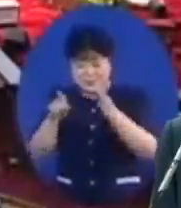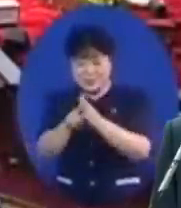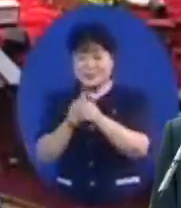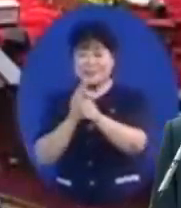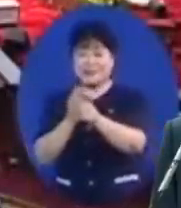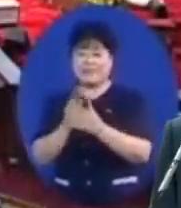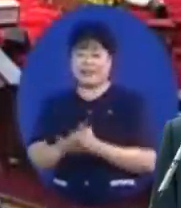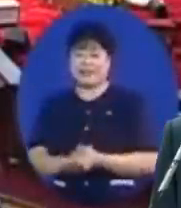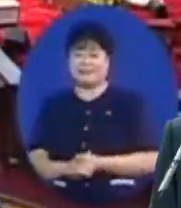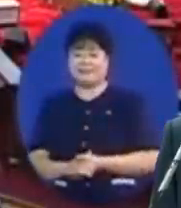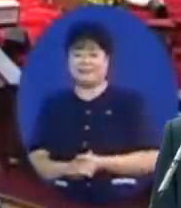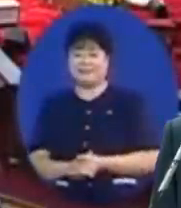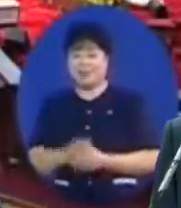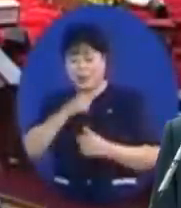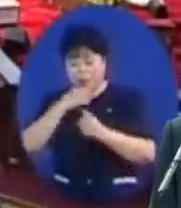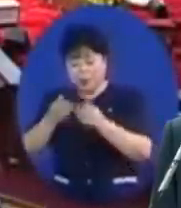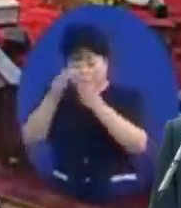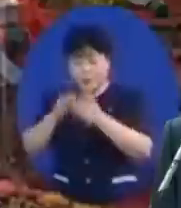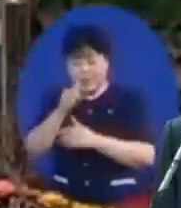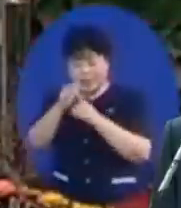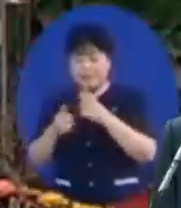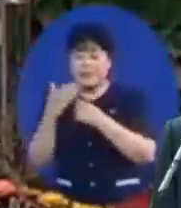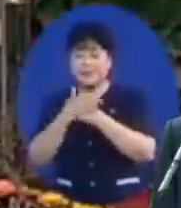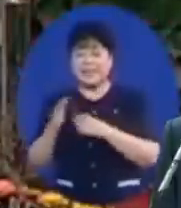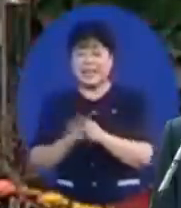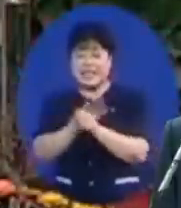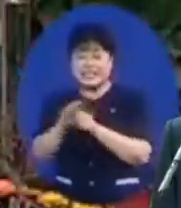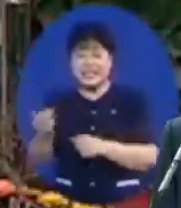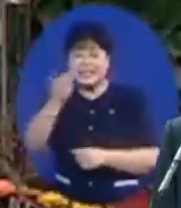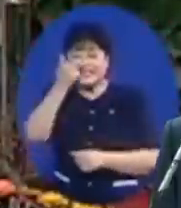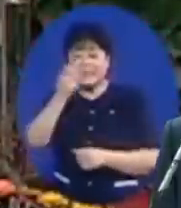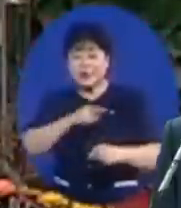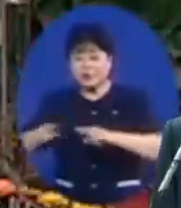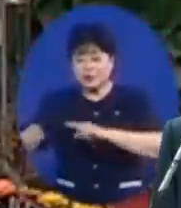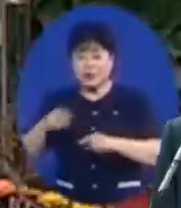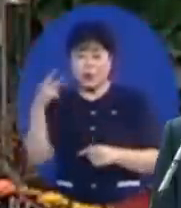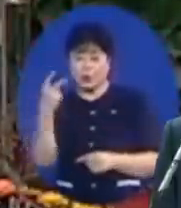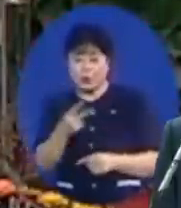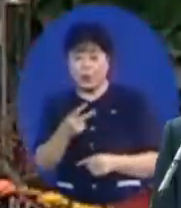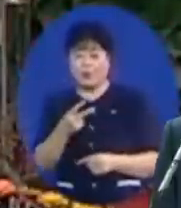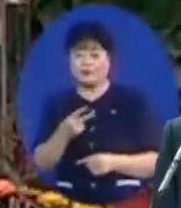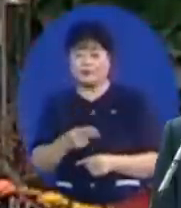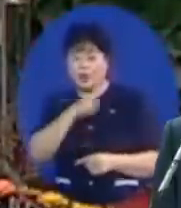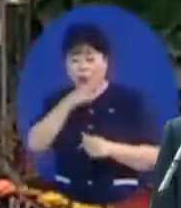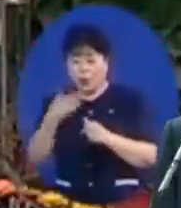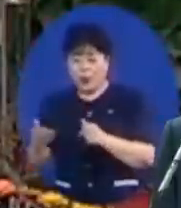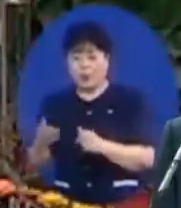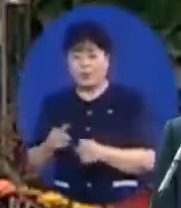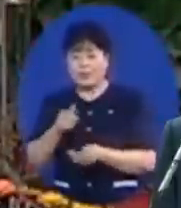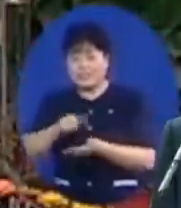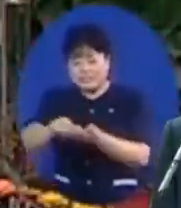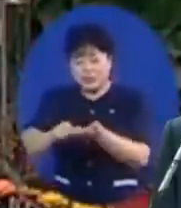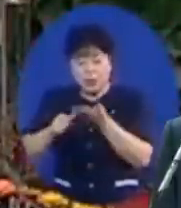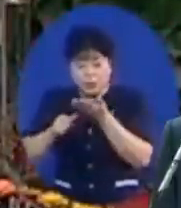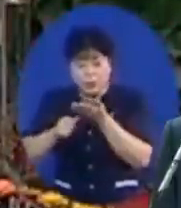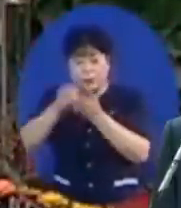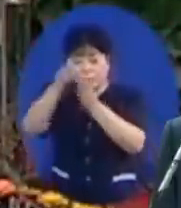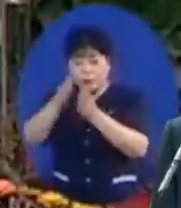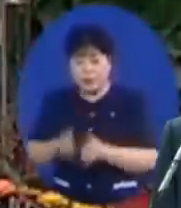바랍니다. 보혈을 통하여 하나님의 은혜와 사랑과 생명을 누릴 뿐 아니라 보혈의 지우개 역할을